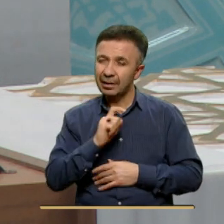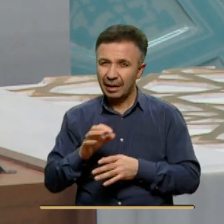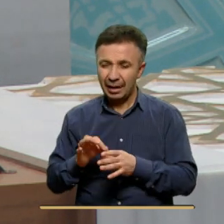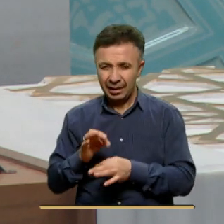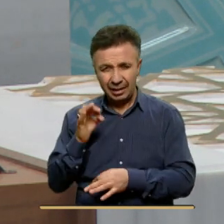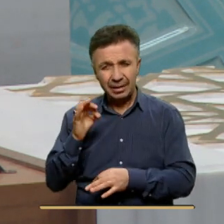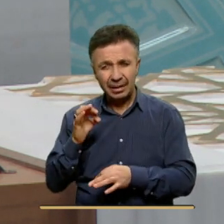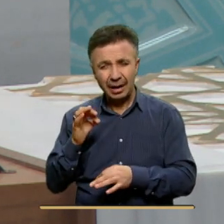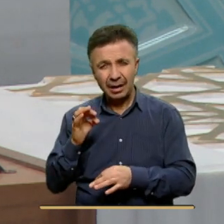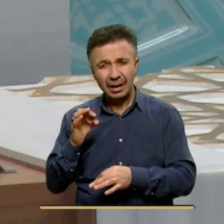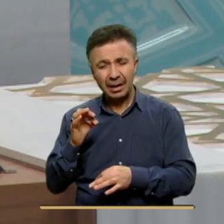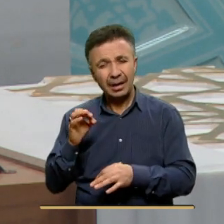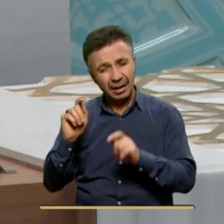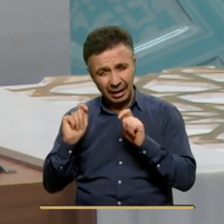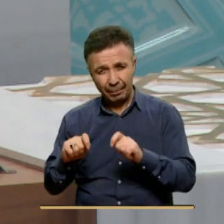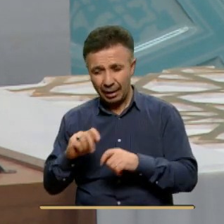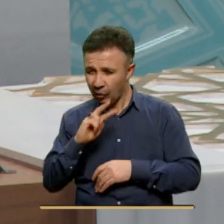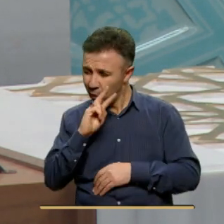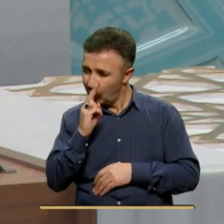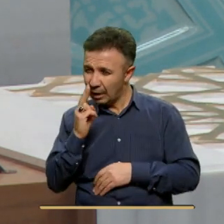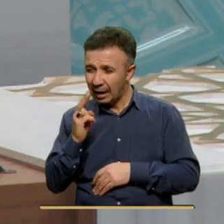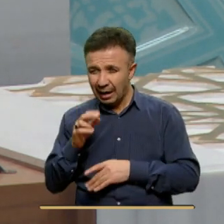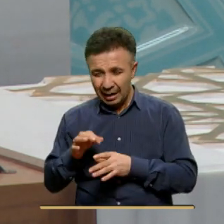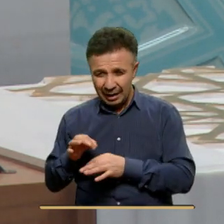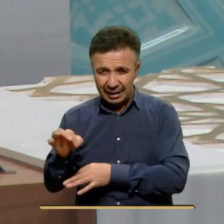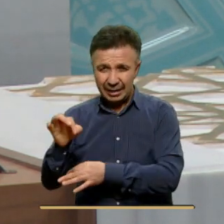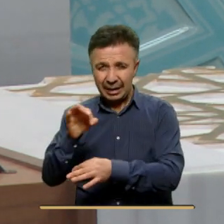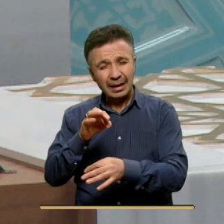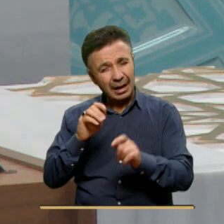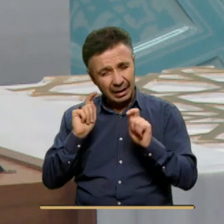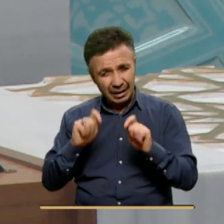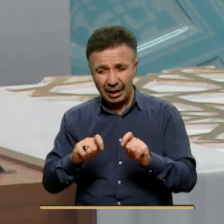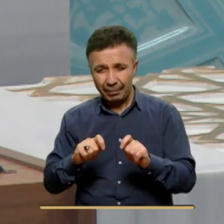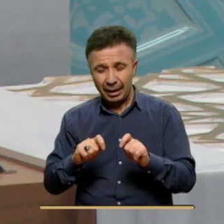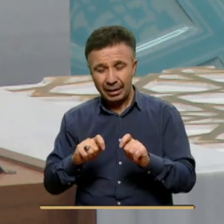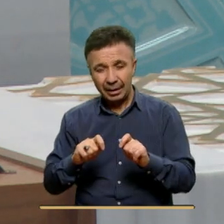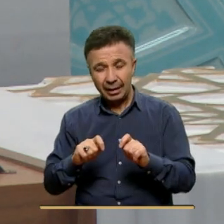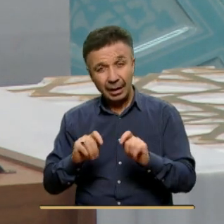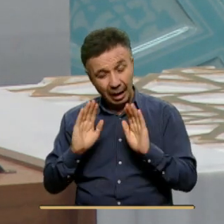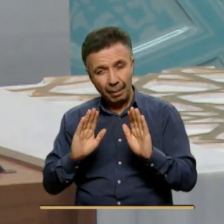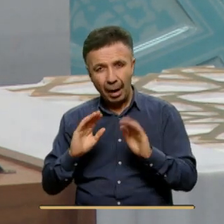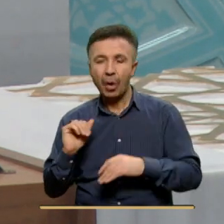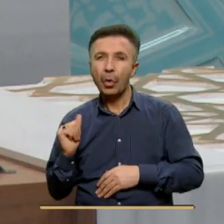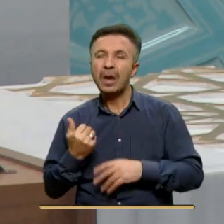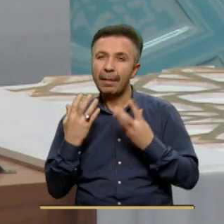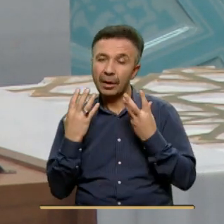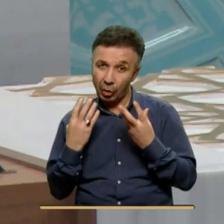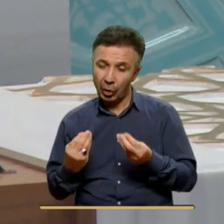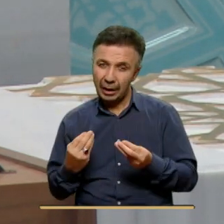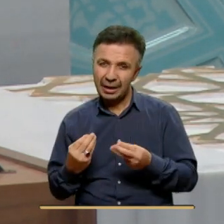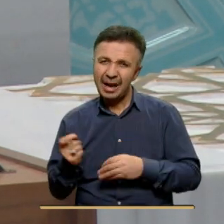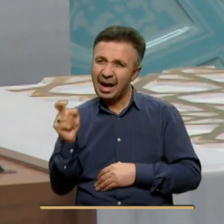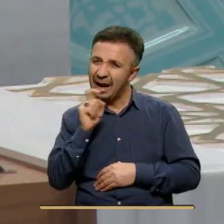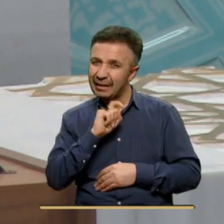mahsus. Günah işlemek biz insanoğluna mahsustur. Önemli olan hatada ısrar